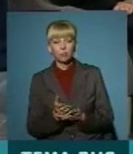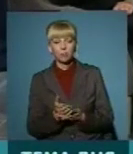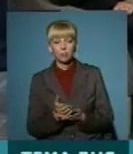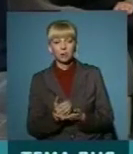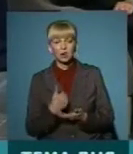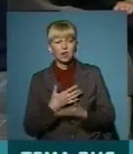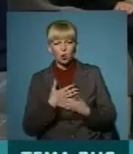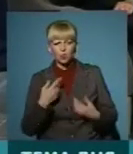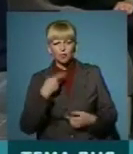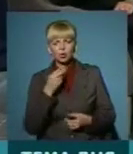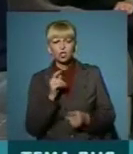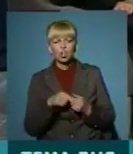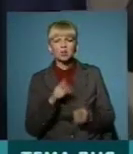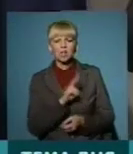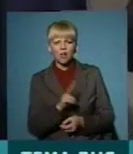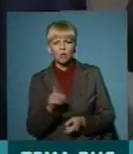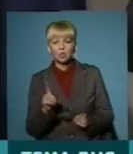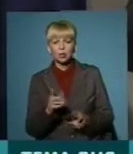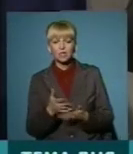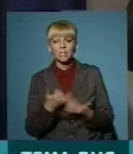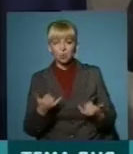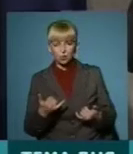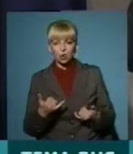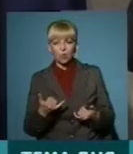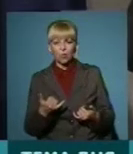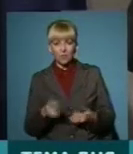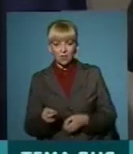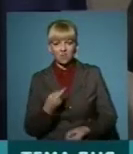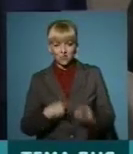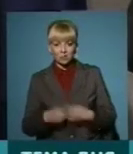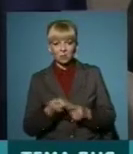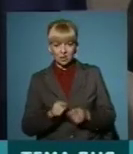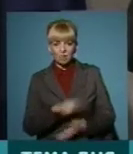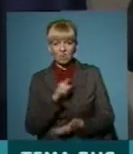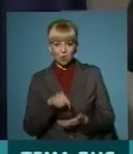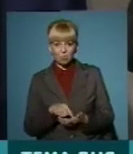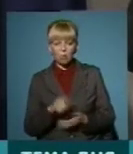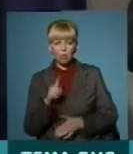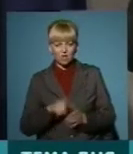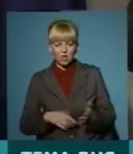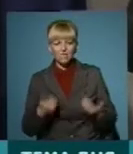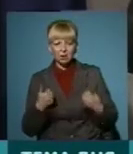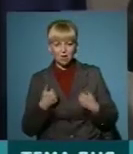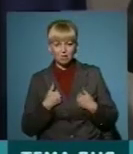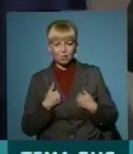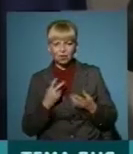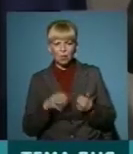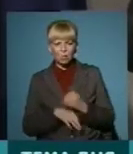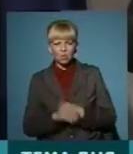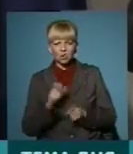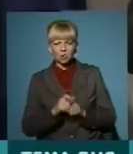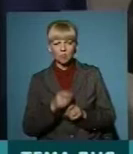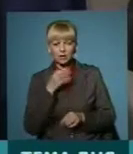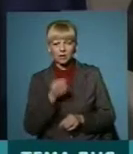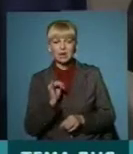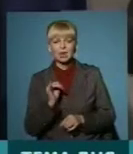хочу озвучувати, через кого і як, але ми сьогодні повертаємося, ви ж повернулися сьогодні до цього питання, і повірте, ми не останнє слово сказали і ми,